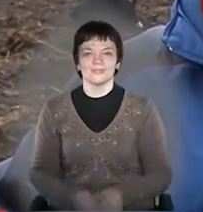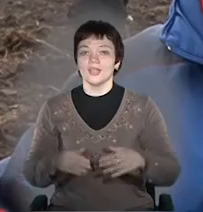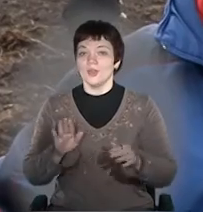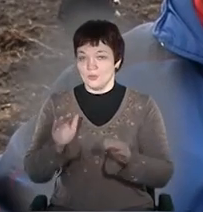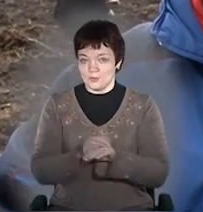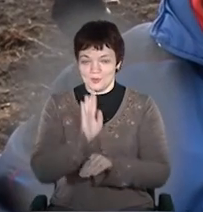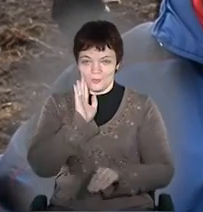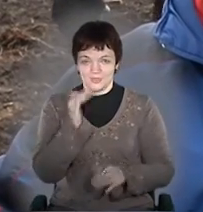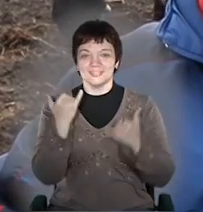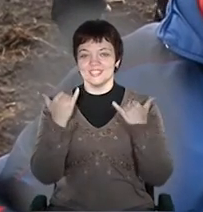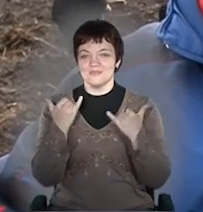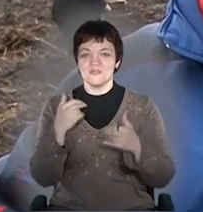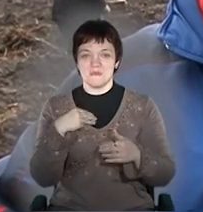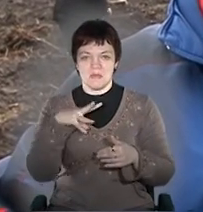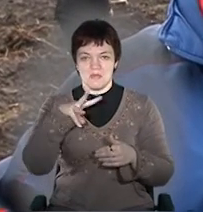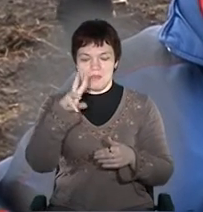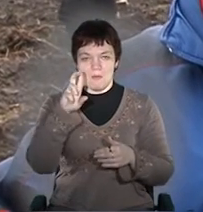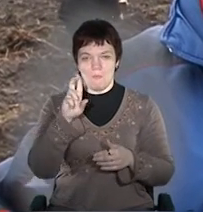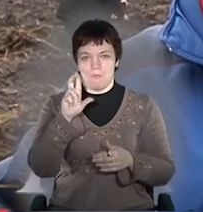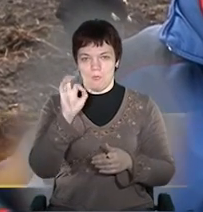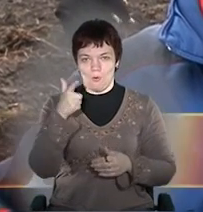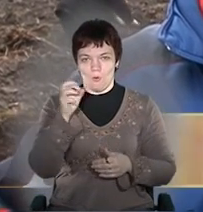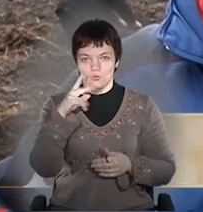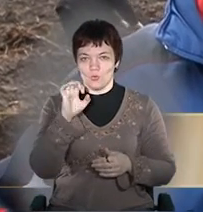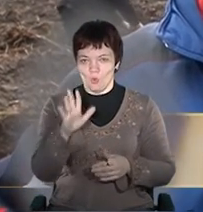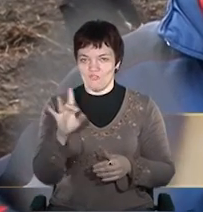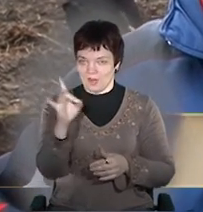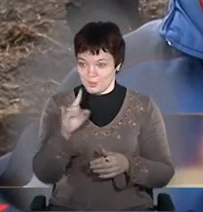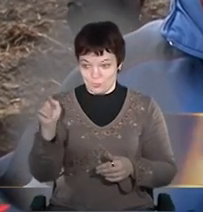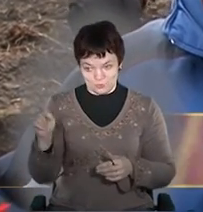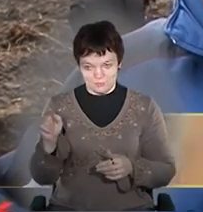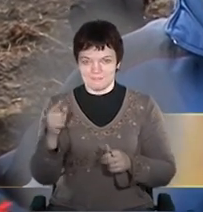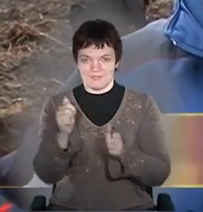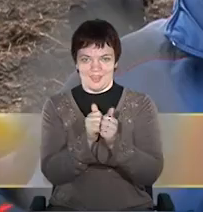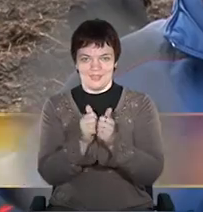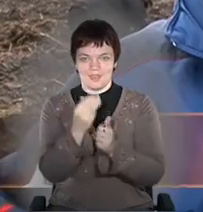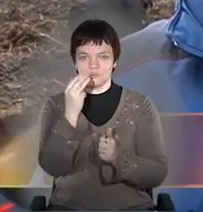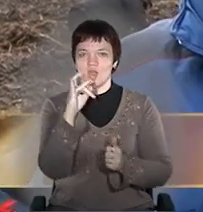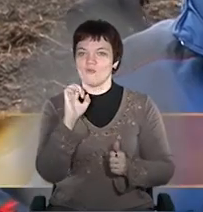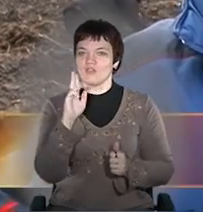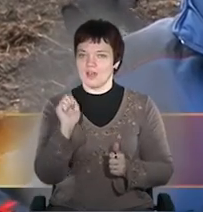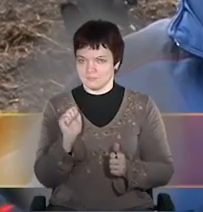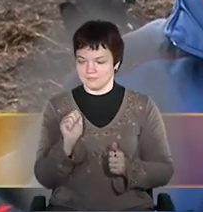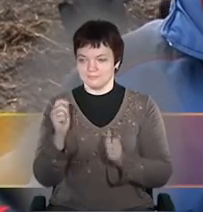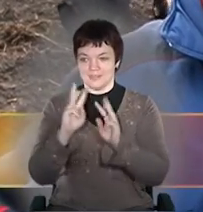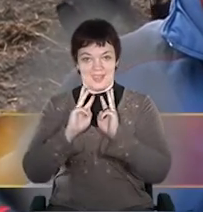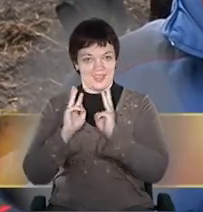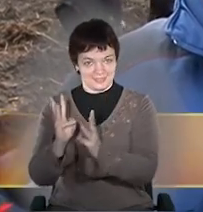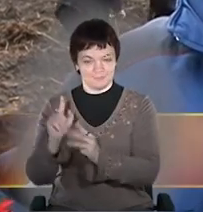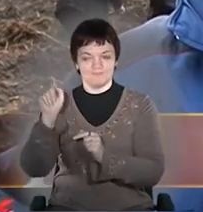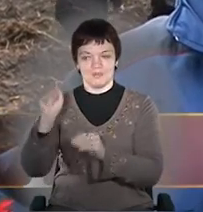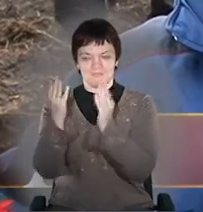Доброе утро! Сегодня мы в Богодуховском районе, в Богодуховском лесничестве, совсем недалеко от Шаровки, в лесу. Сегодня мы здесь сажаем